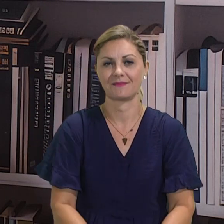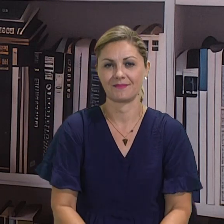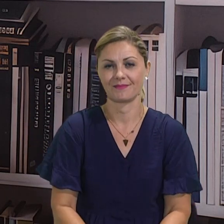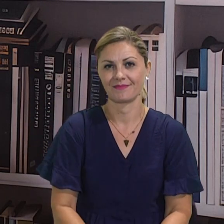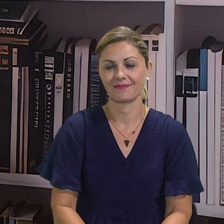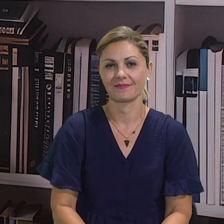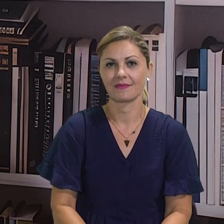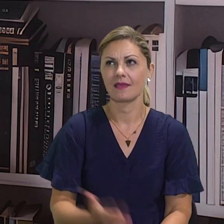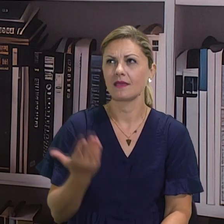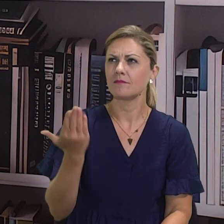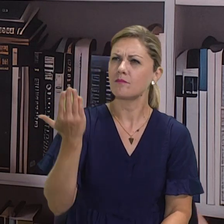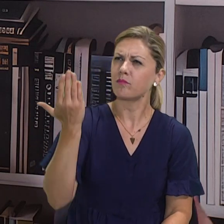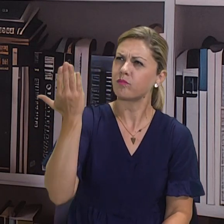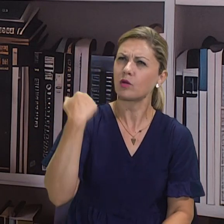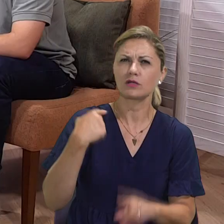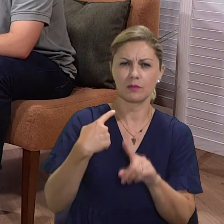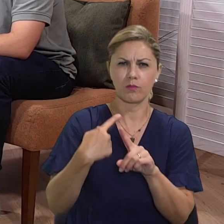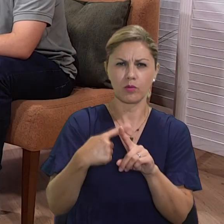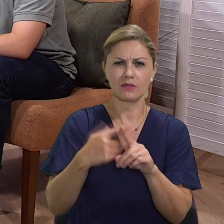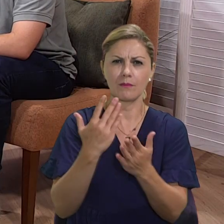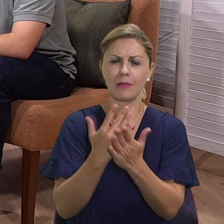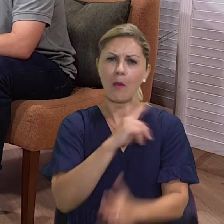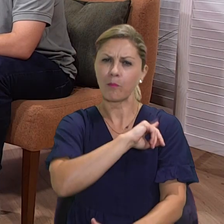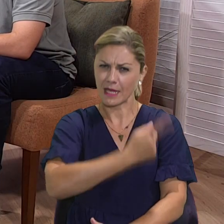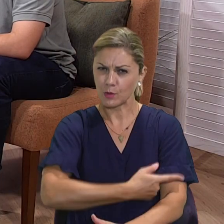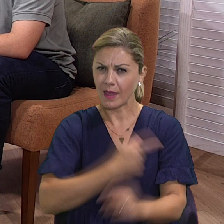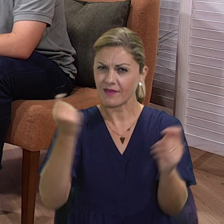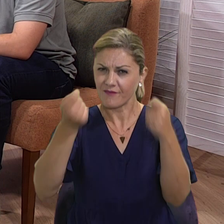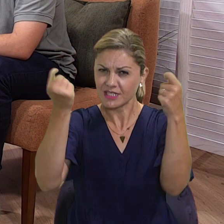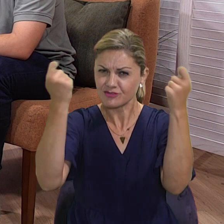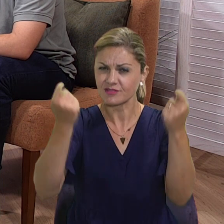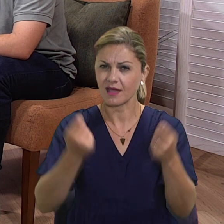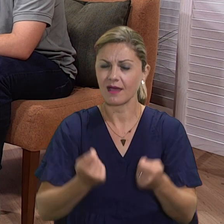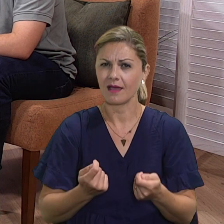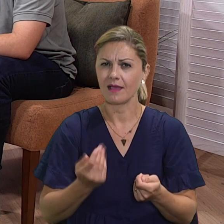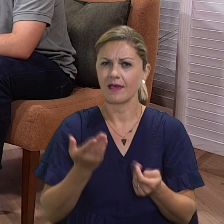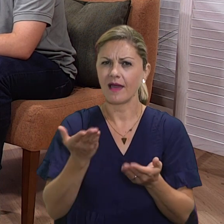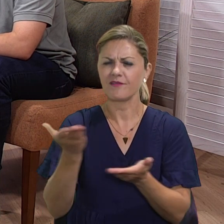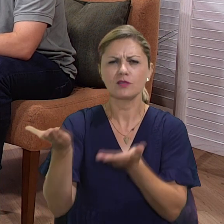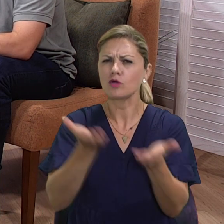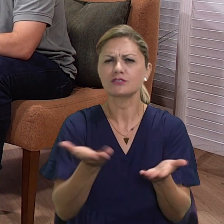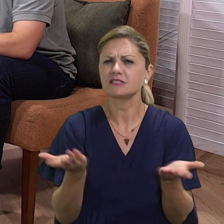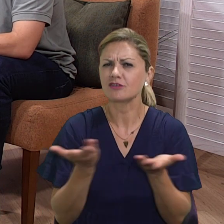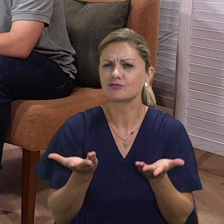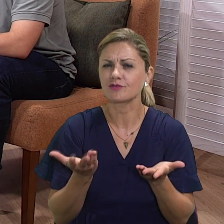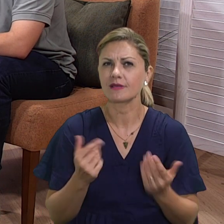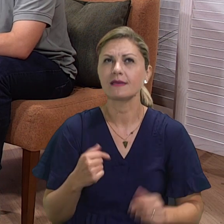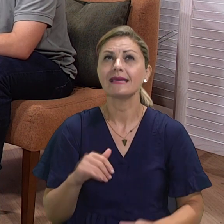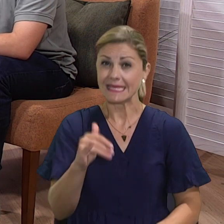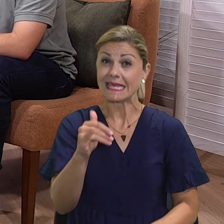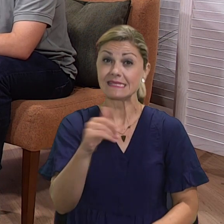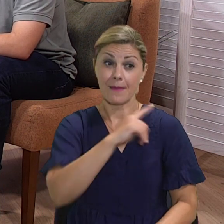se takne i ovog našeg dijela. Ja? Zadnji put smo se vidjeli na Mertojaku povodom jednog događaja. Koja je vaša uloga bila